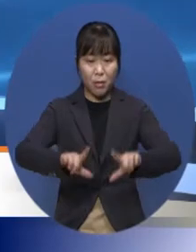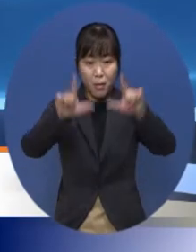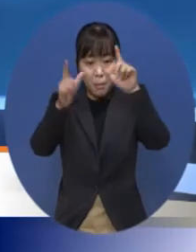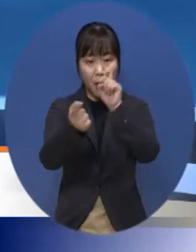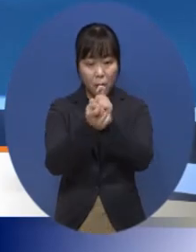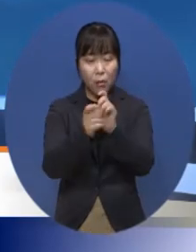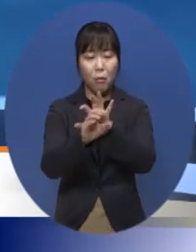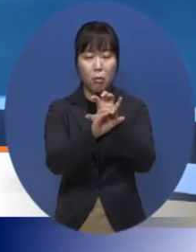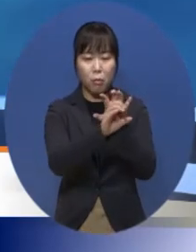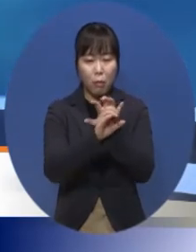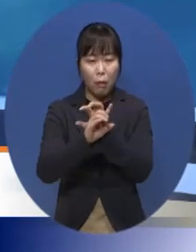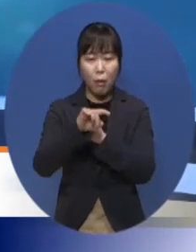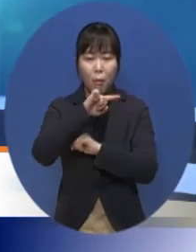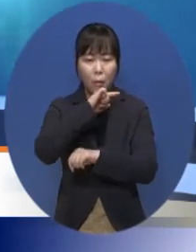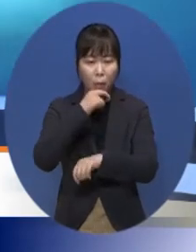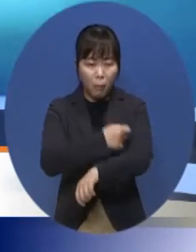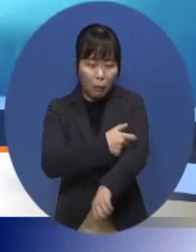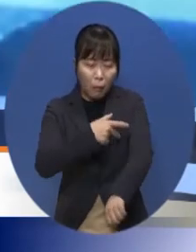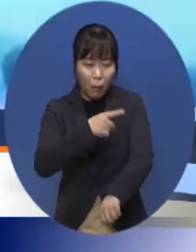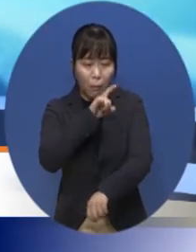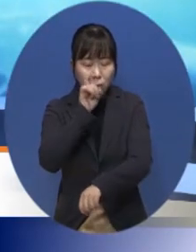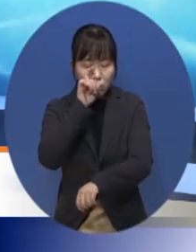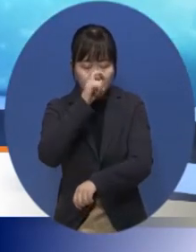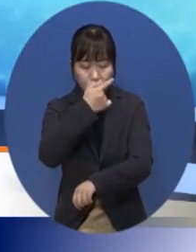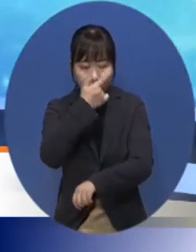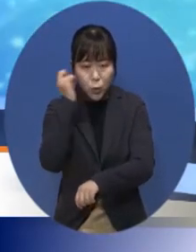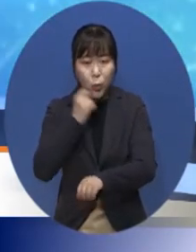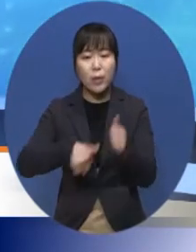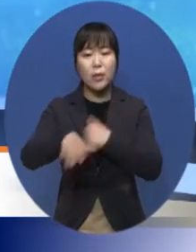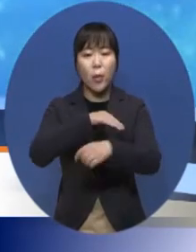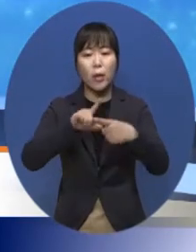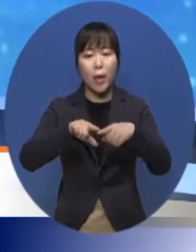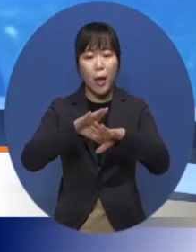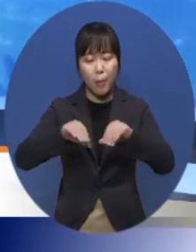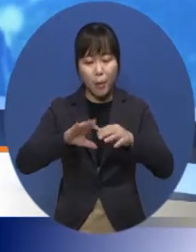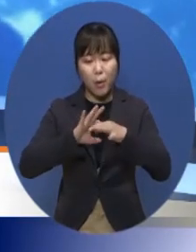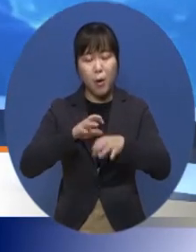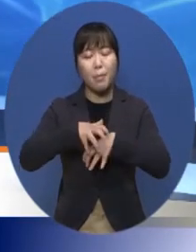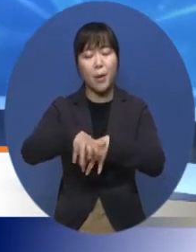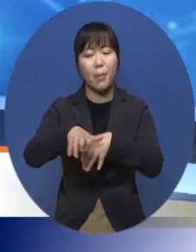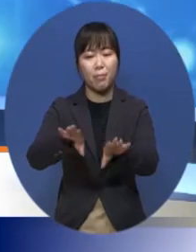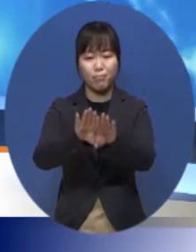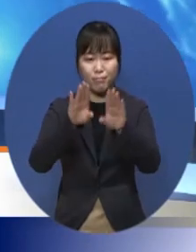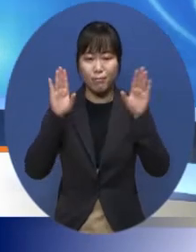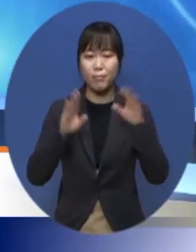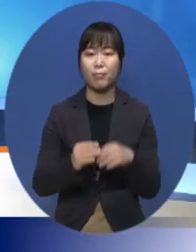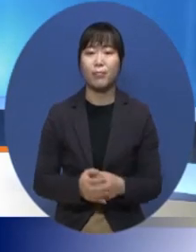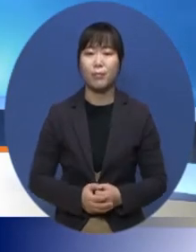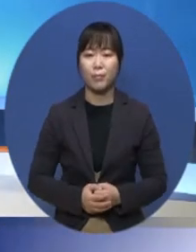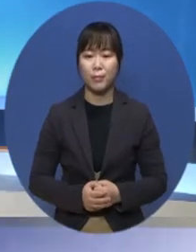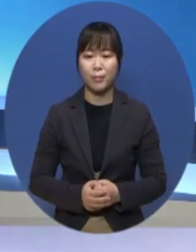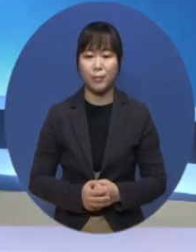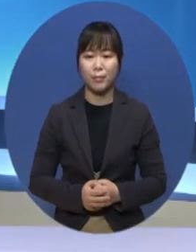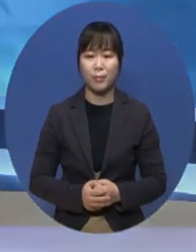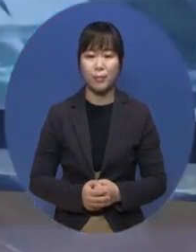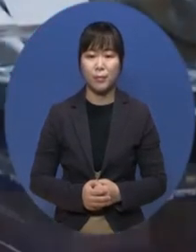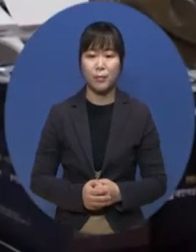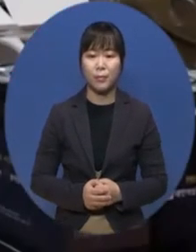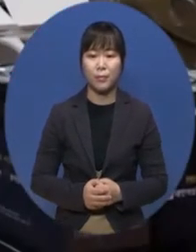코로나19로 인한 헌혈 부족 현상 해소를 위한 캠페인을 열었습니다. 현장에 박성용 기자가 다녀왔습니다.